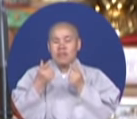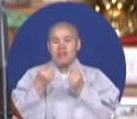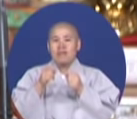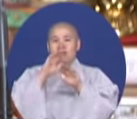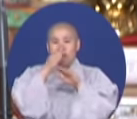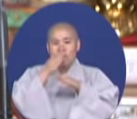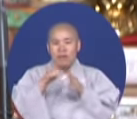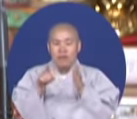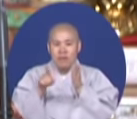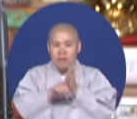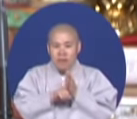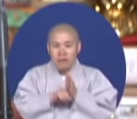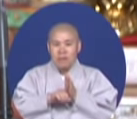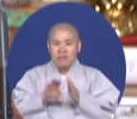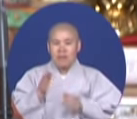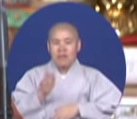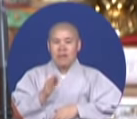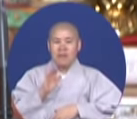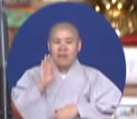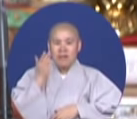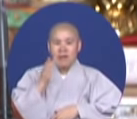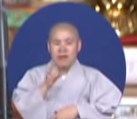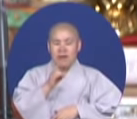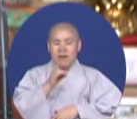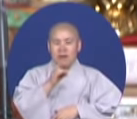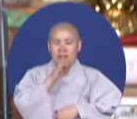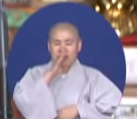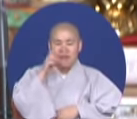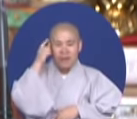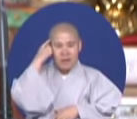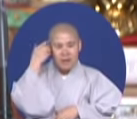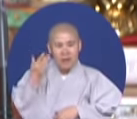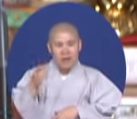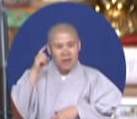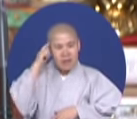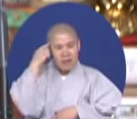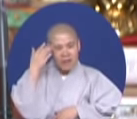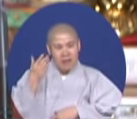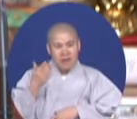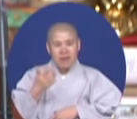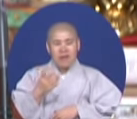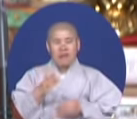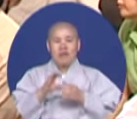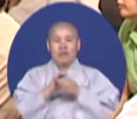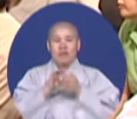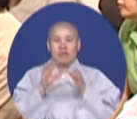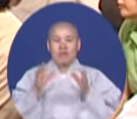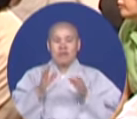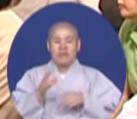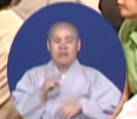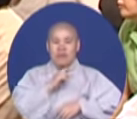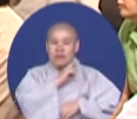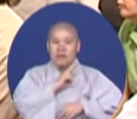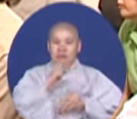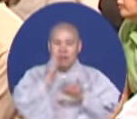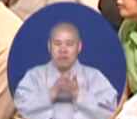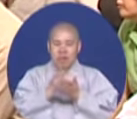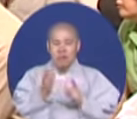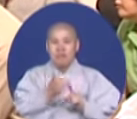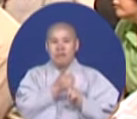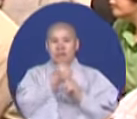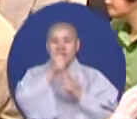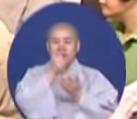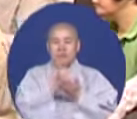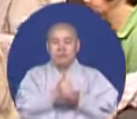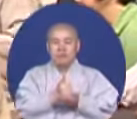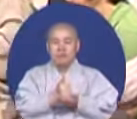신심입니다. 거기다가 뭐 될까 안 될까 이 깎아는 절대 해당 안 된다 이 말이죠. 그렇게 이제 부처님을